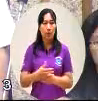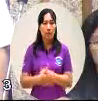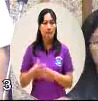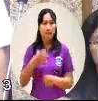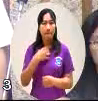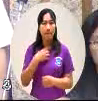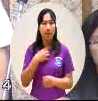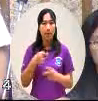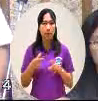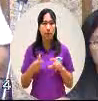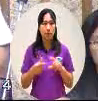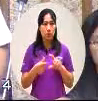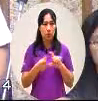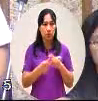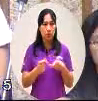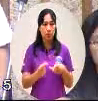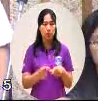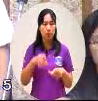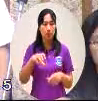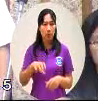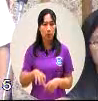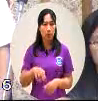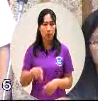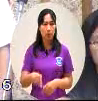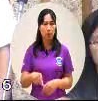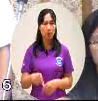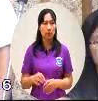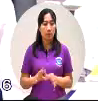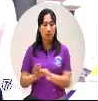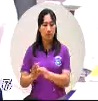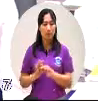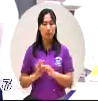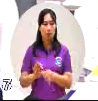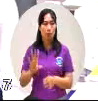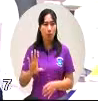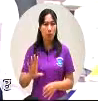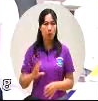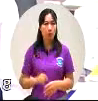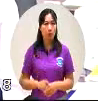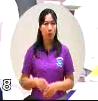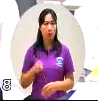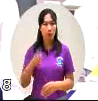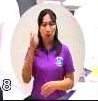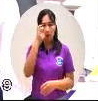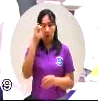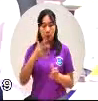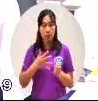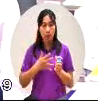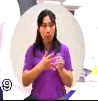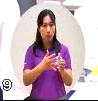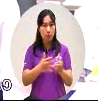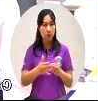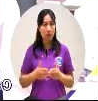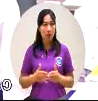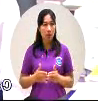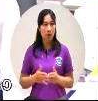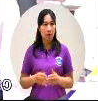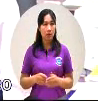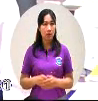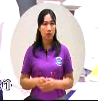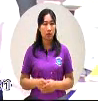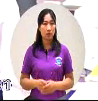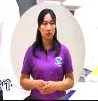洽，确实是已经造成很多的。 那这个你要督导吧？ 有，我们也跟白杨区长说过，应